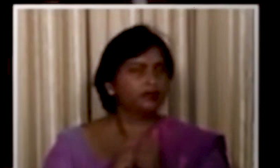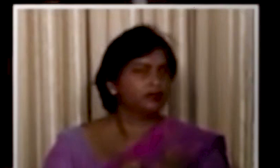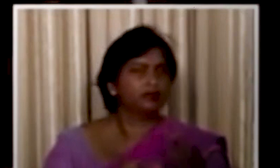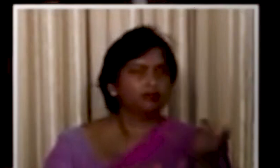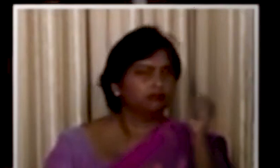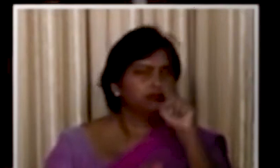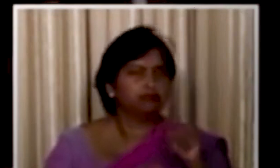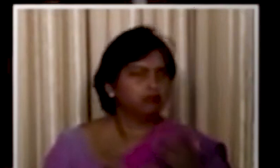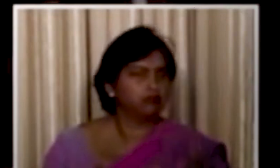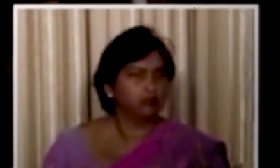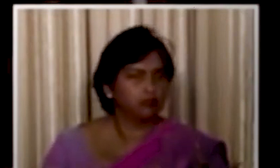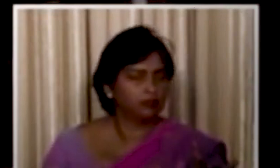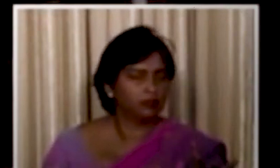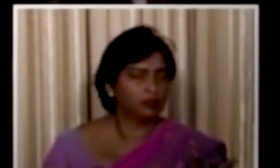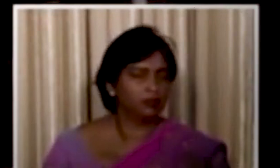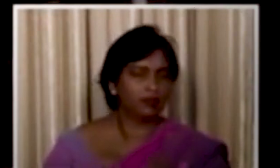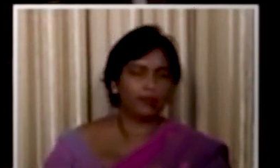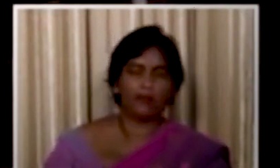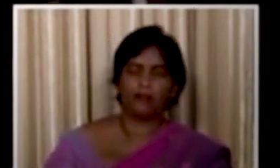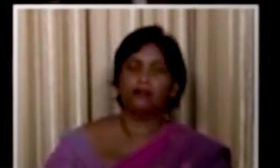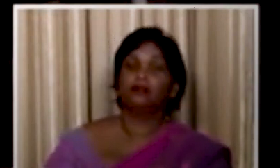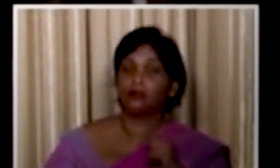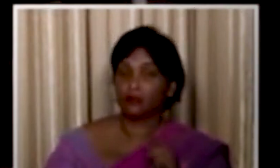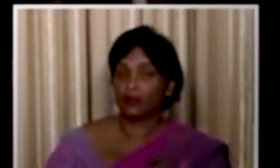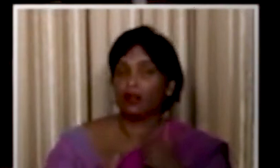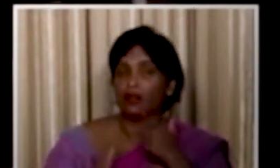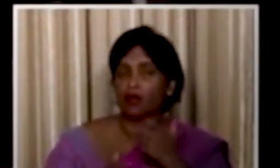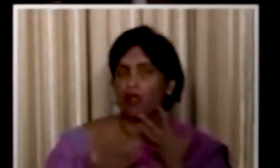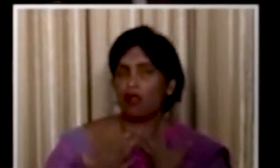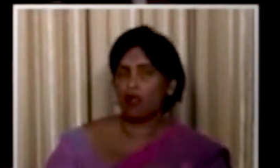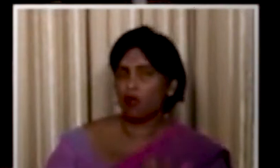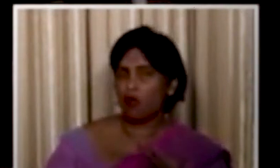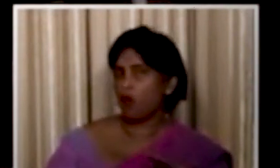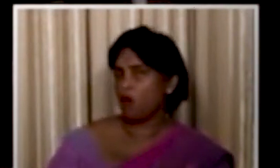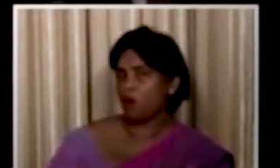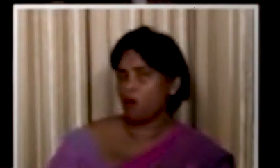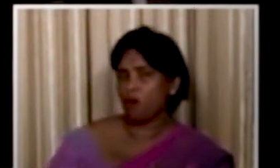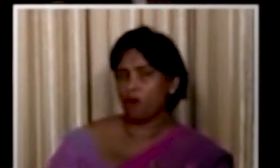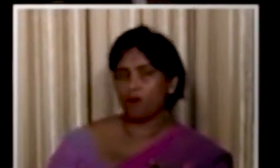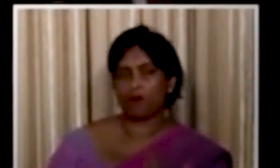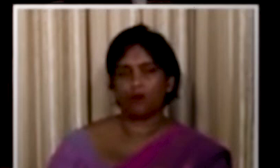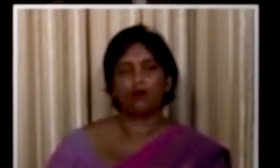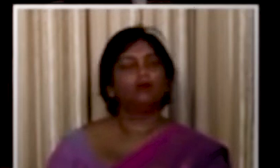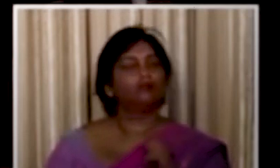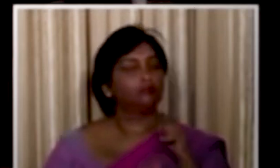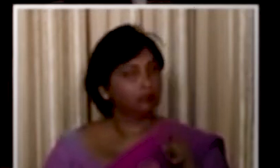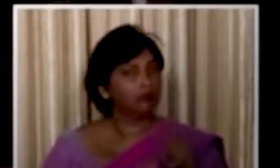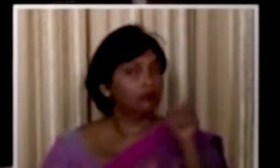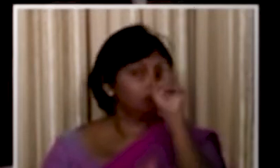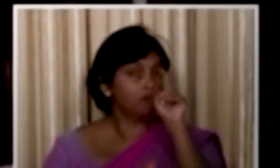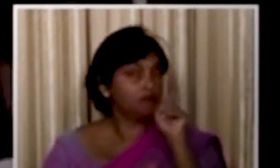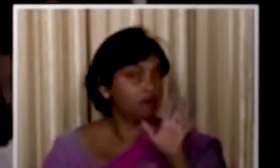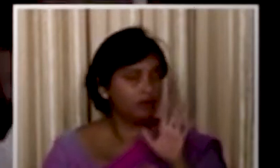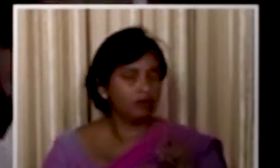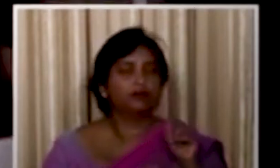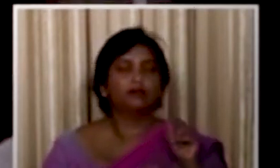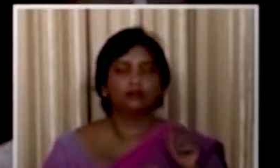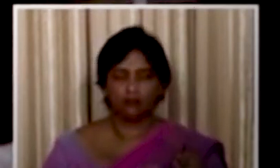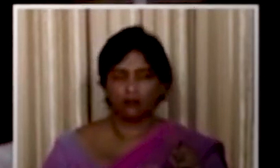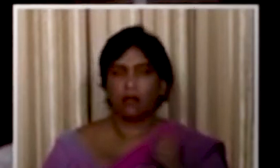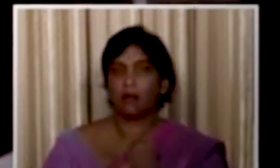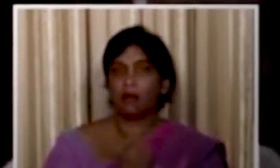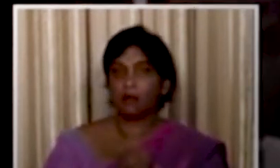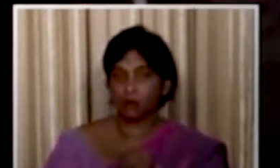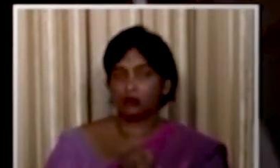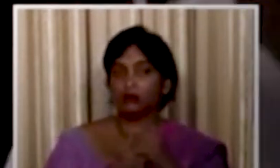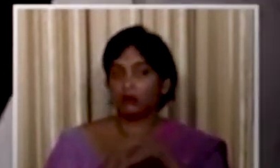அந்த துப்பாக்கி எங்கிருந்து வந்தது என்ற கேள்விக்கு போலீஸ் பாதுகாப்பு அமைச்சர்